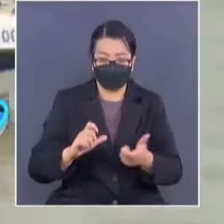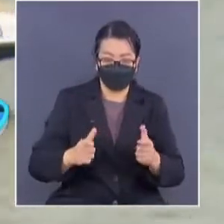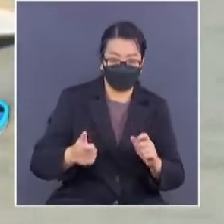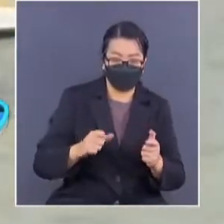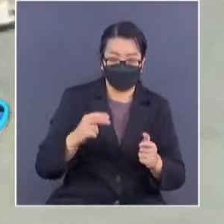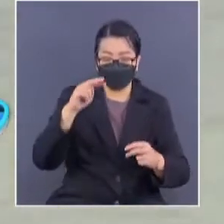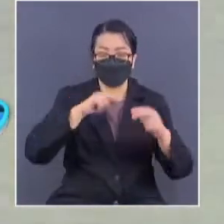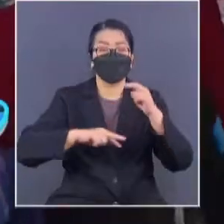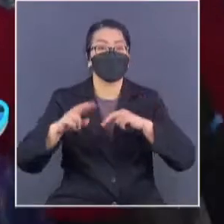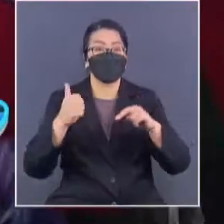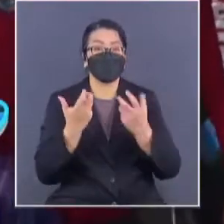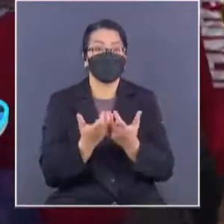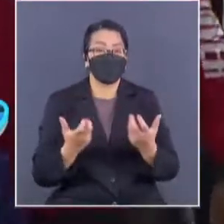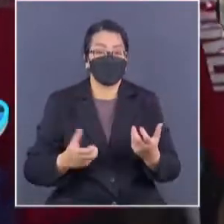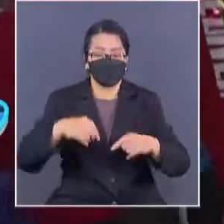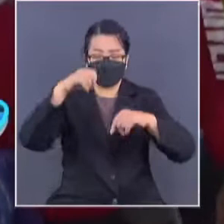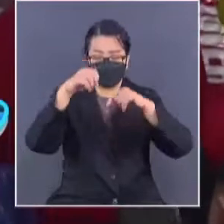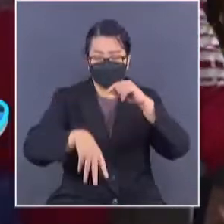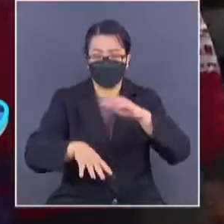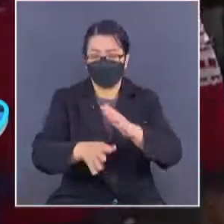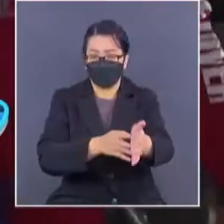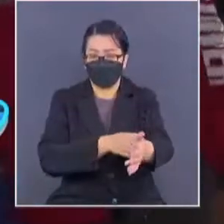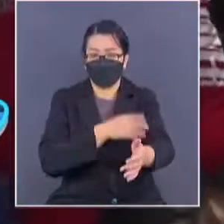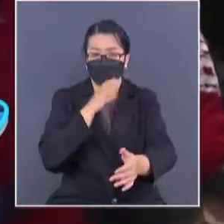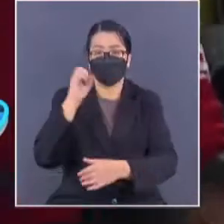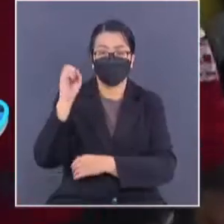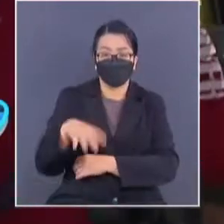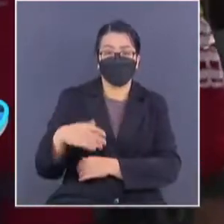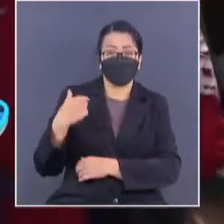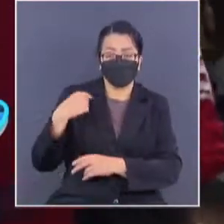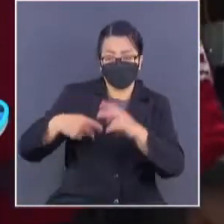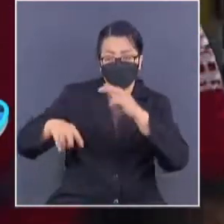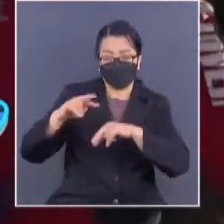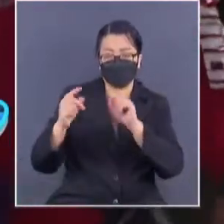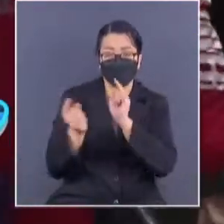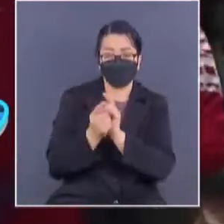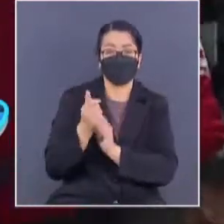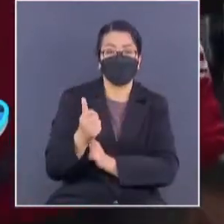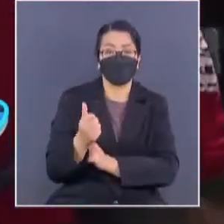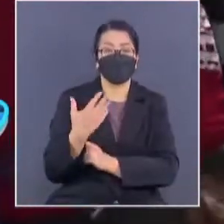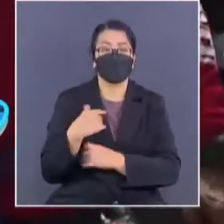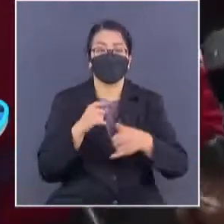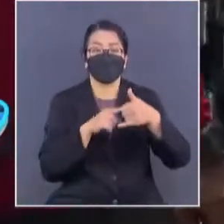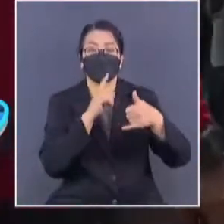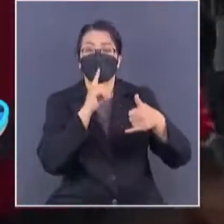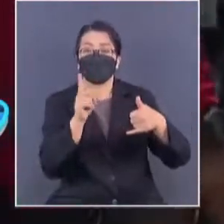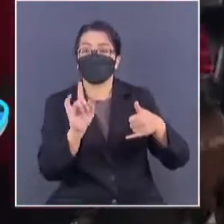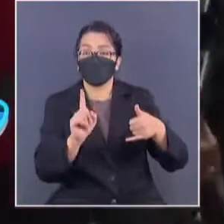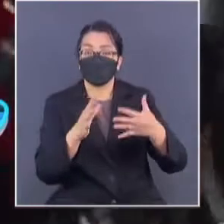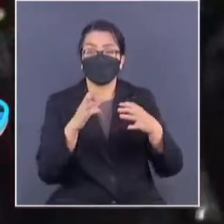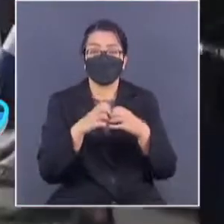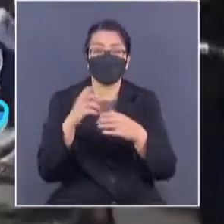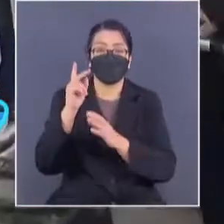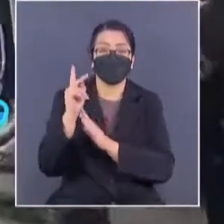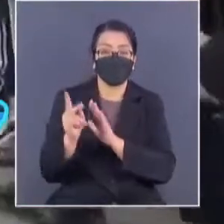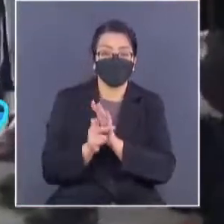ามารถตรวจหาวัตถุที่ตกอยู่มานานได้หากมีการทิ้งไว้จริงส่วนการฟ้องคดีนายอัจฉริยะเปิดเผยนะคะบอกว่าทีมกฎหม